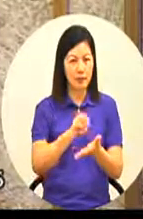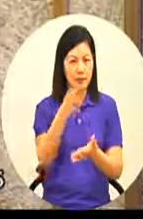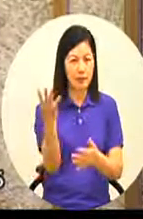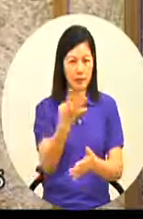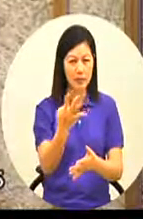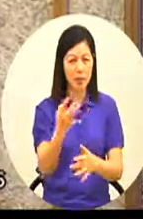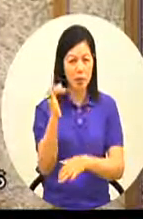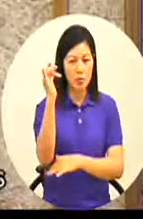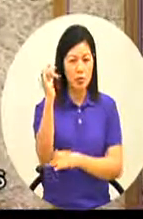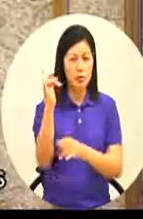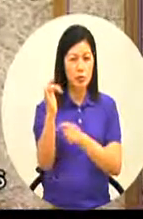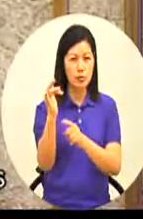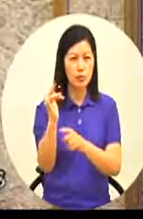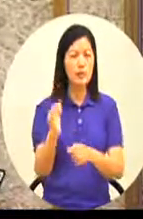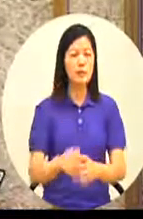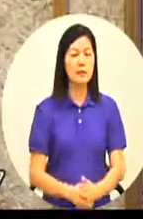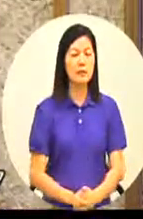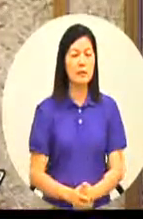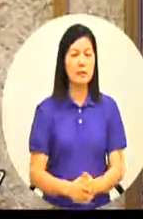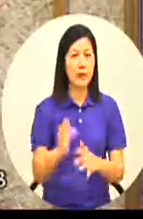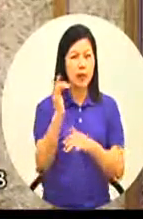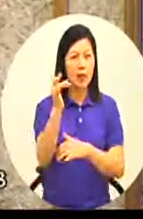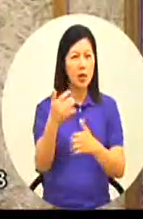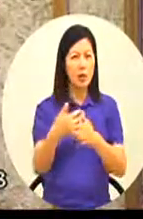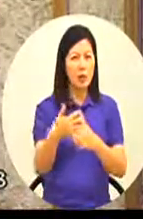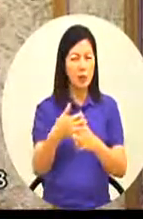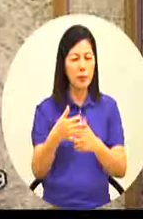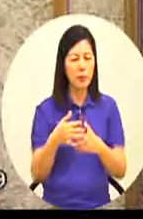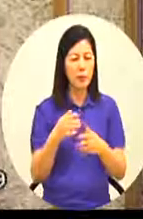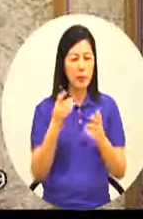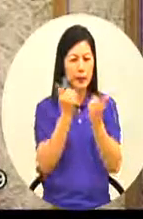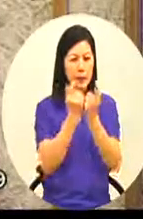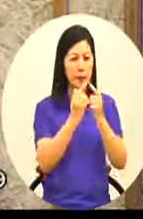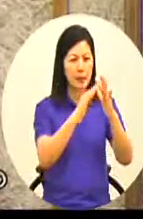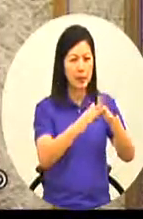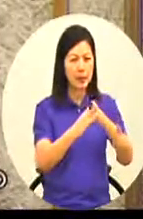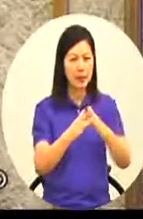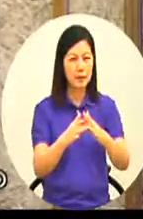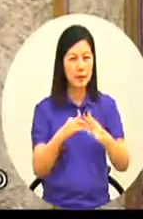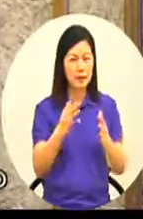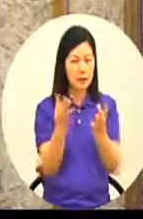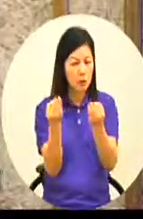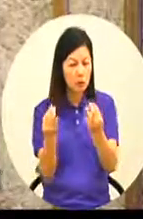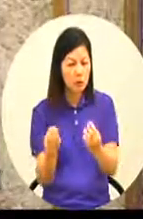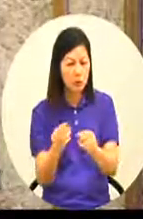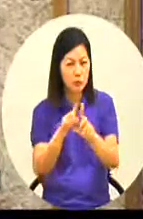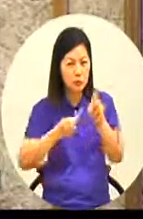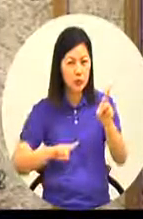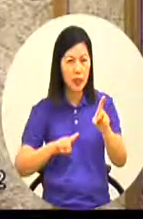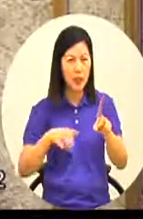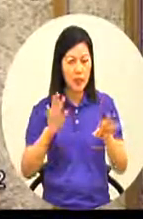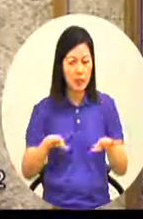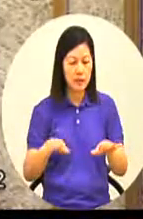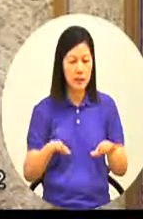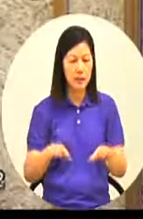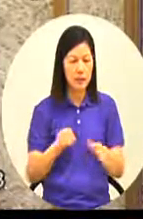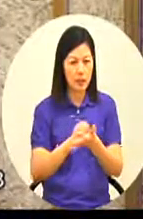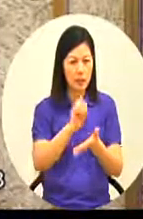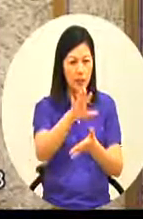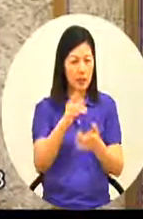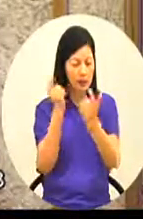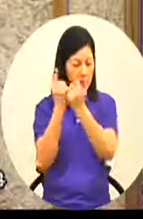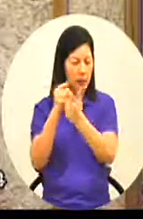部分哦，议员咨询到这个有关于我们跟姐妹跟台北市的姐妹室的数字这个差距哦，我必须跟议员报告哈，其实台北它还